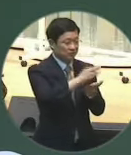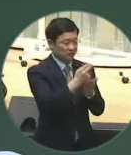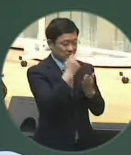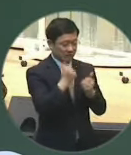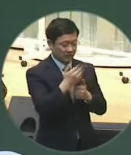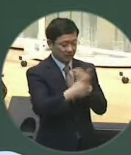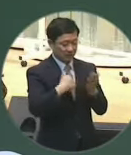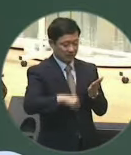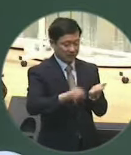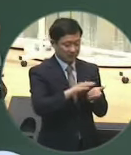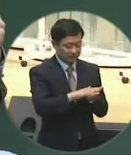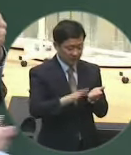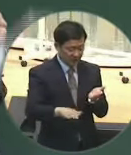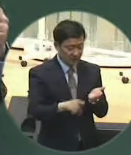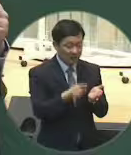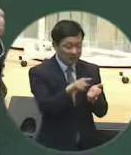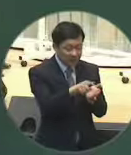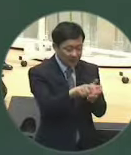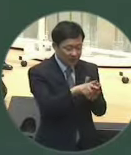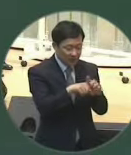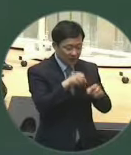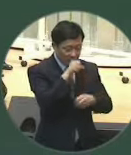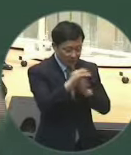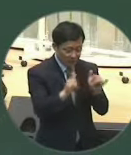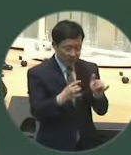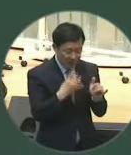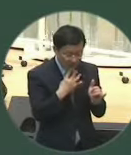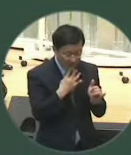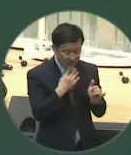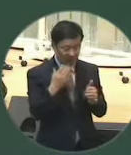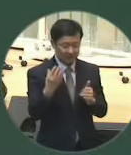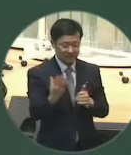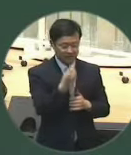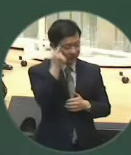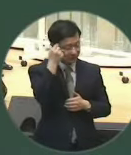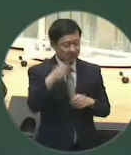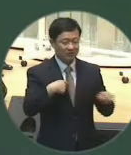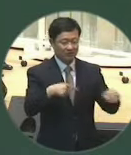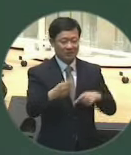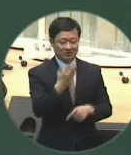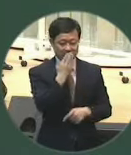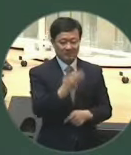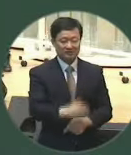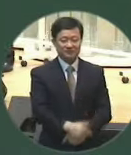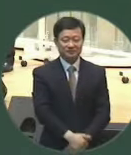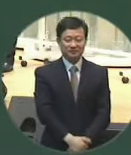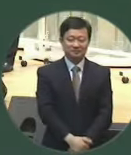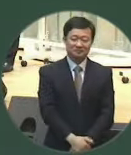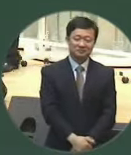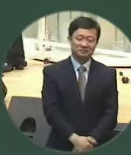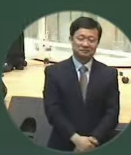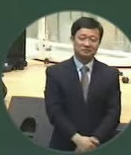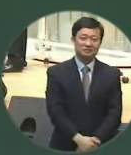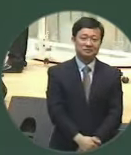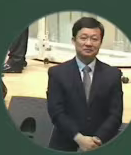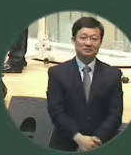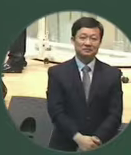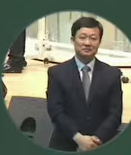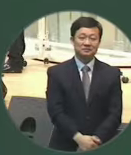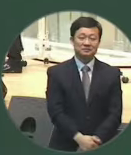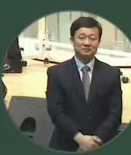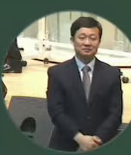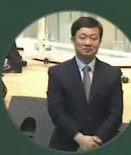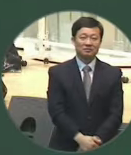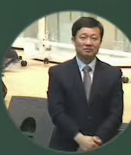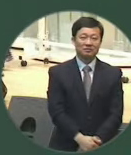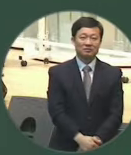살아계신 하나님의 아들이십니다 라고 고백하는 자에게만 일어나요. The works arise only for those who confess that Jesus is